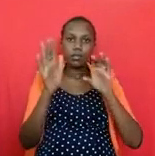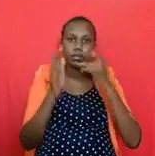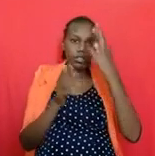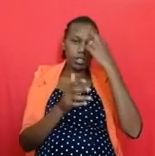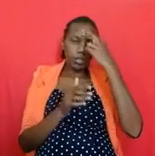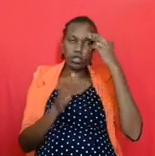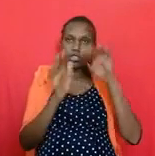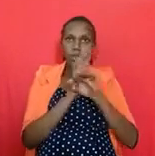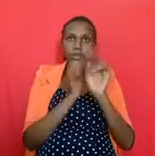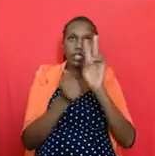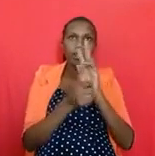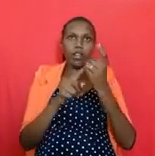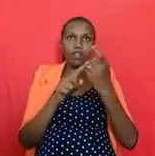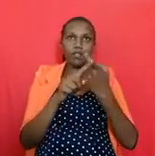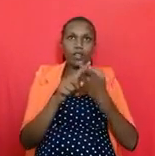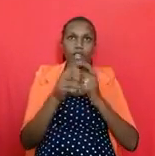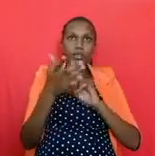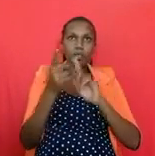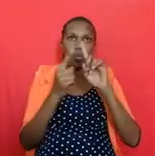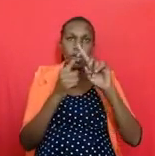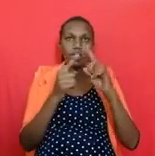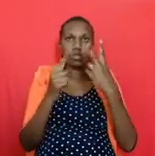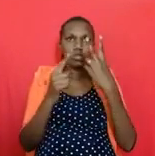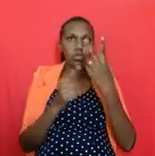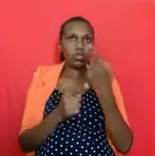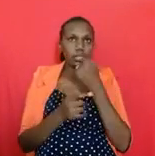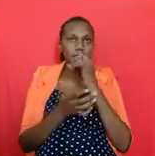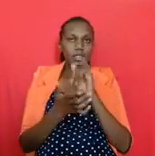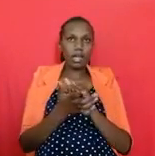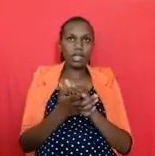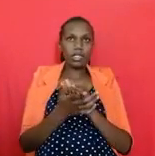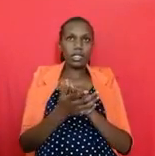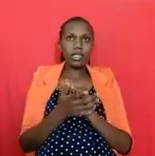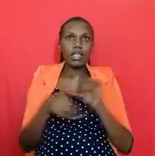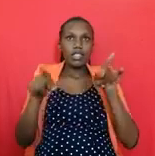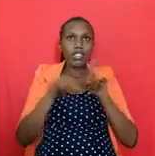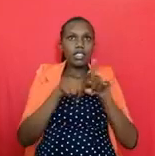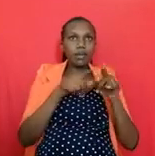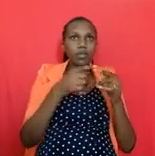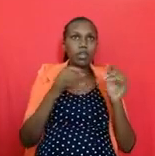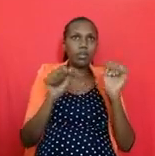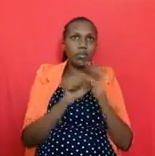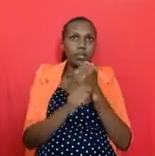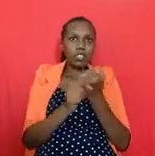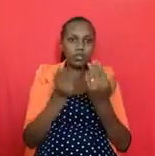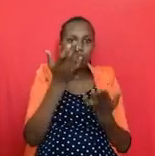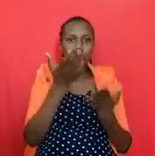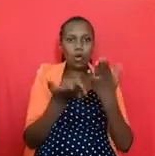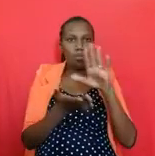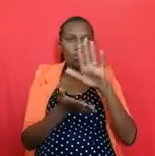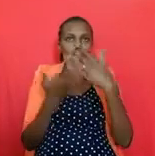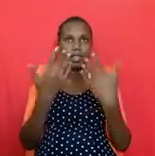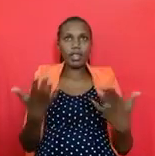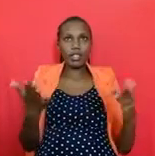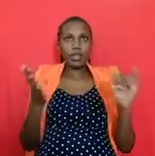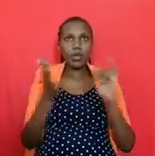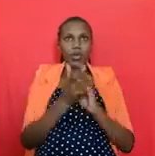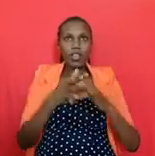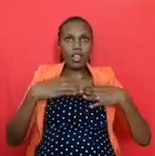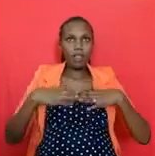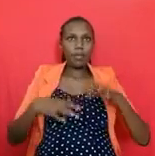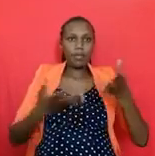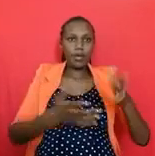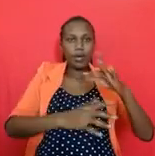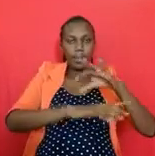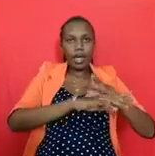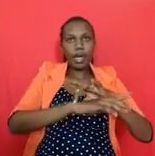na igiri ikauga atiriri na mutikahananie uhoro wanyu na wa andu a guku